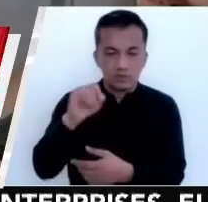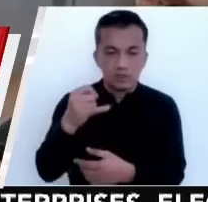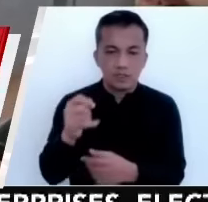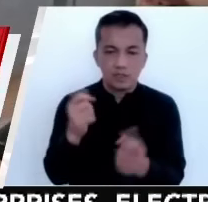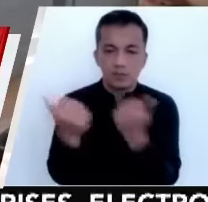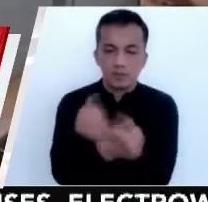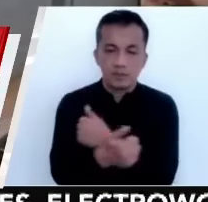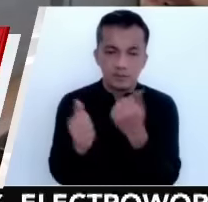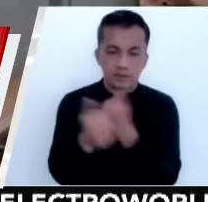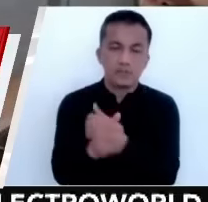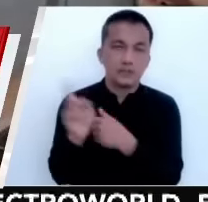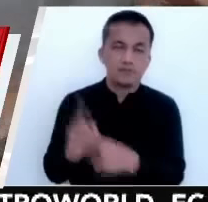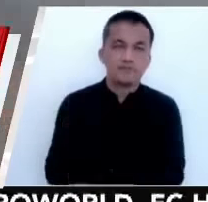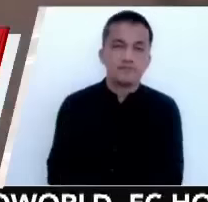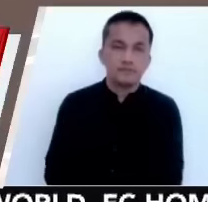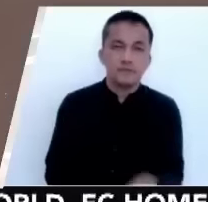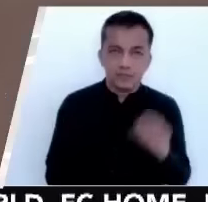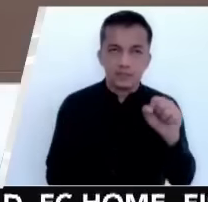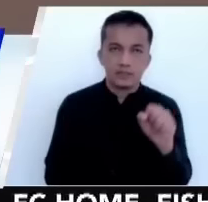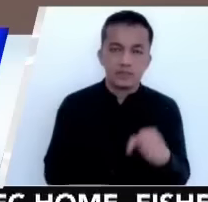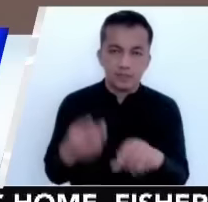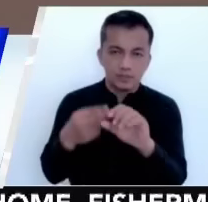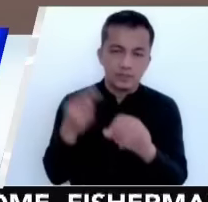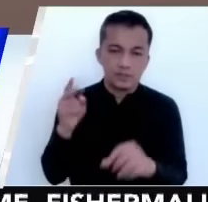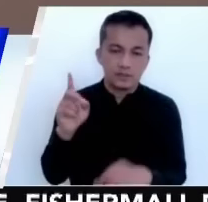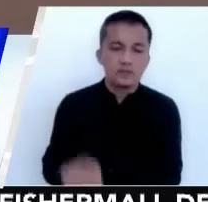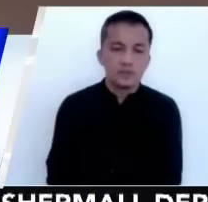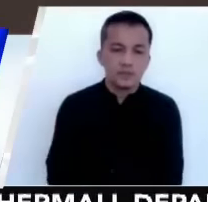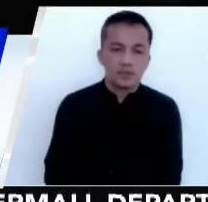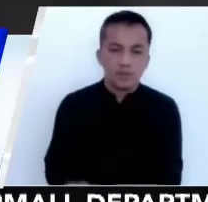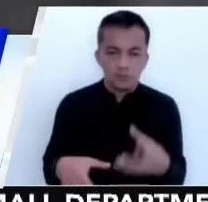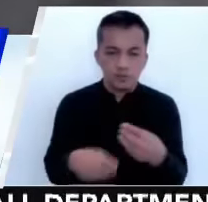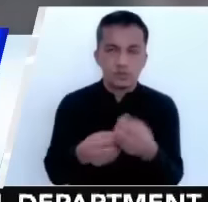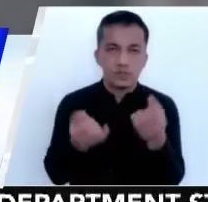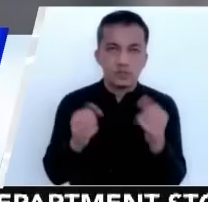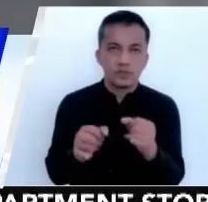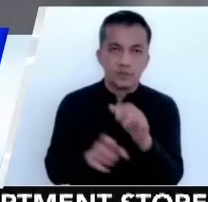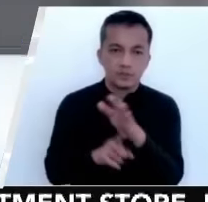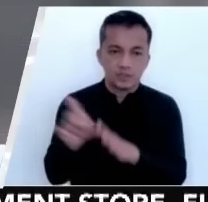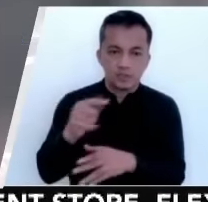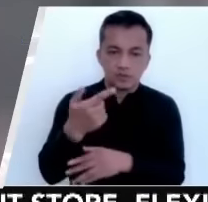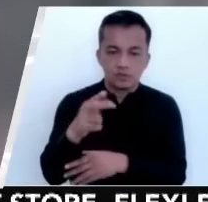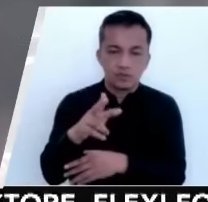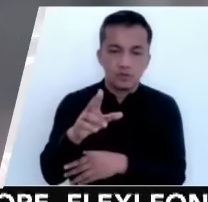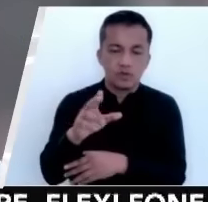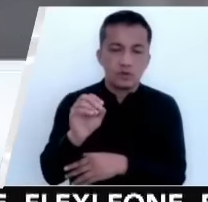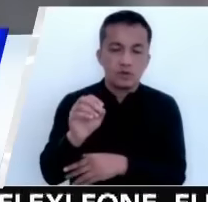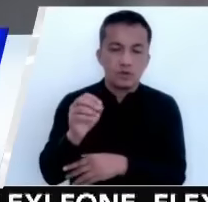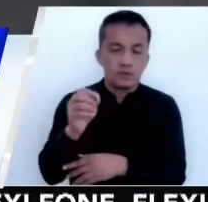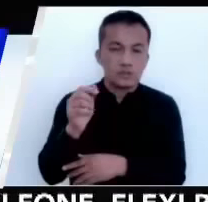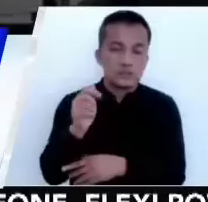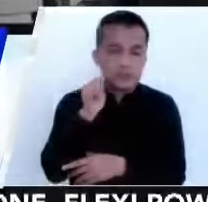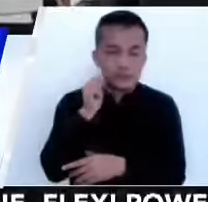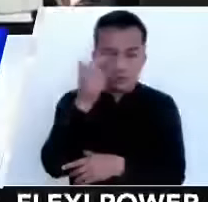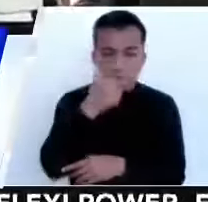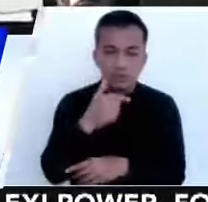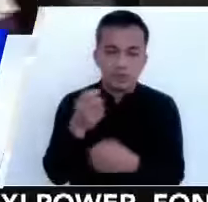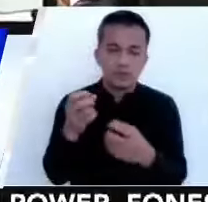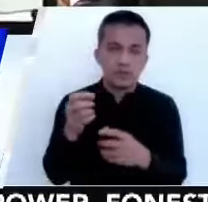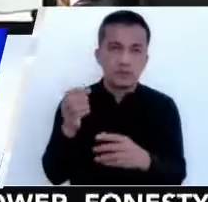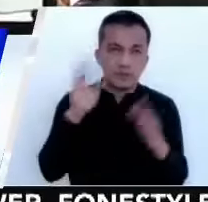already. Mag-resign na lang siya. Bukod sa issue ng pagpuslit ni Gu, sabi ni Remulla, marami silang naging problema tulad